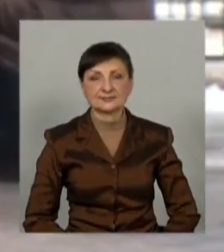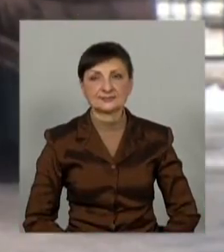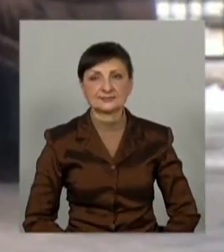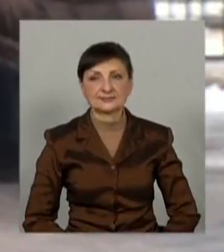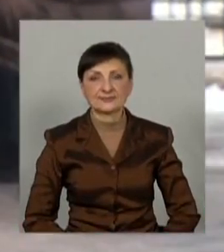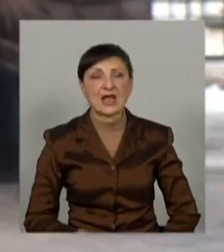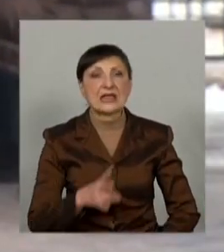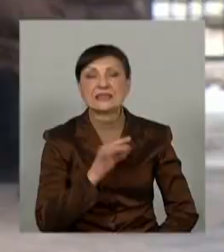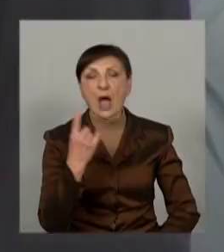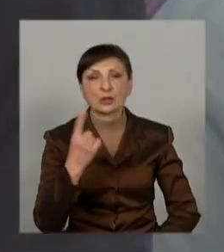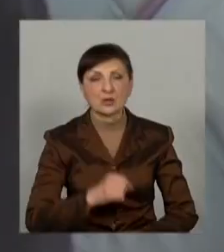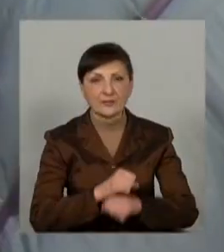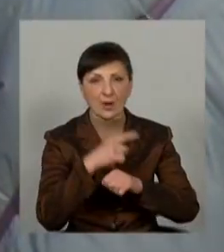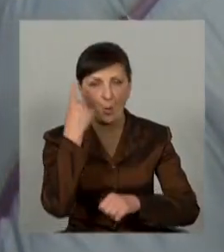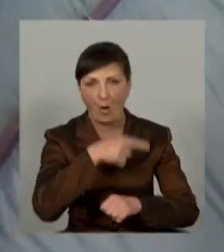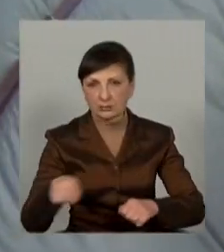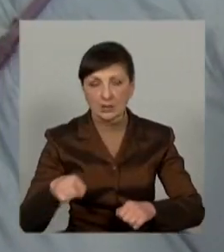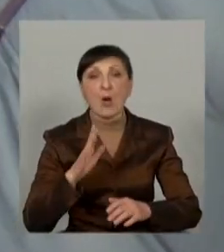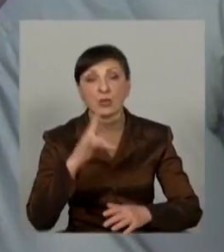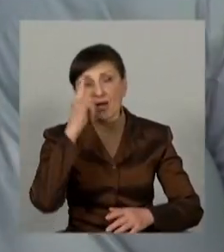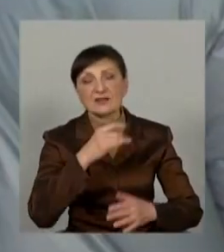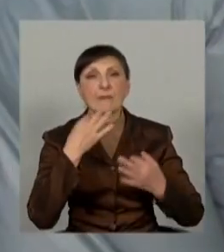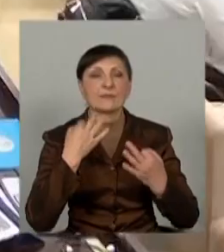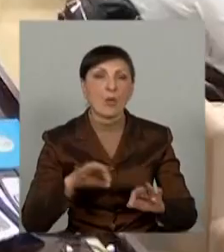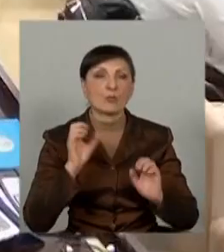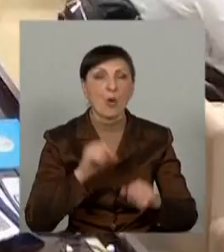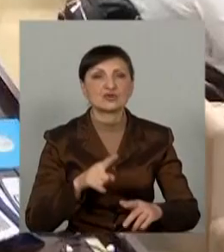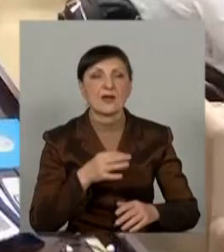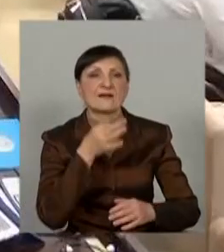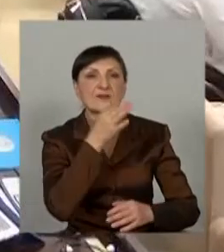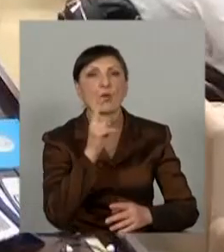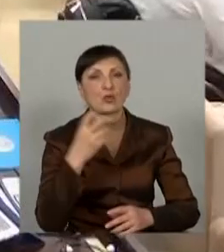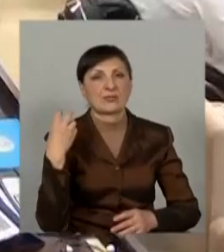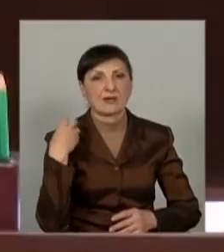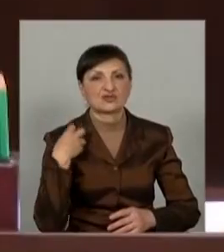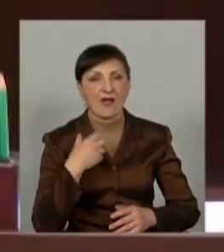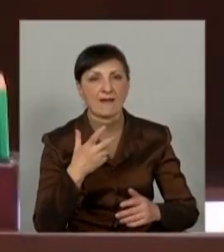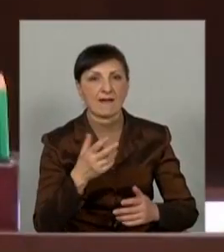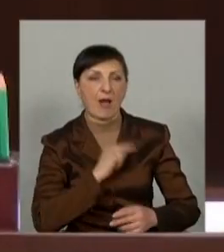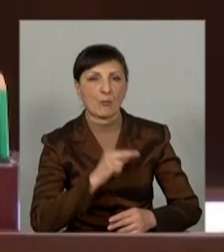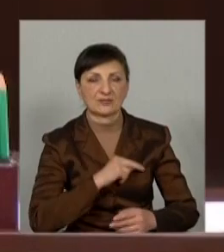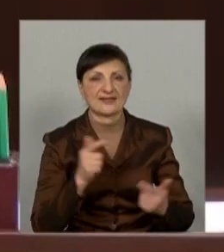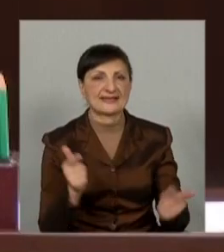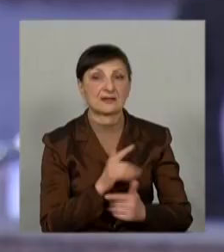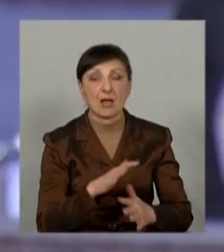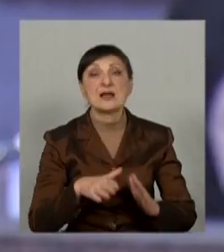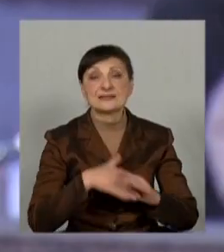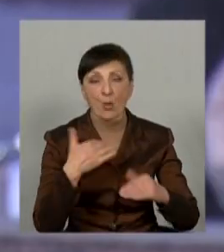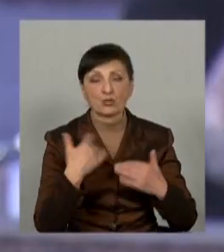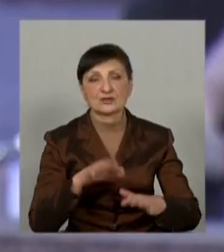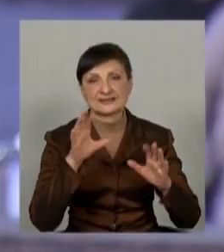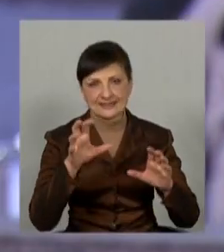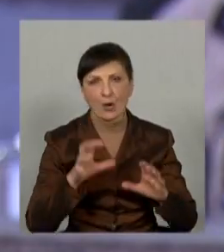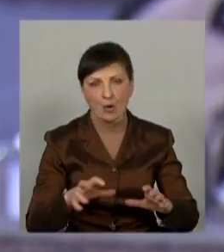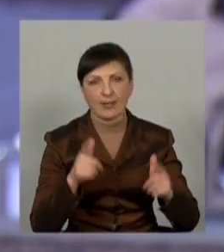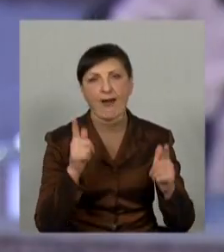Ни одной забастовки за год казахстанцам станет проще выражать несогласие с работодателем. Сенаторы одобрили соответствующий законопроект. Я,